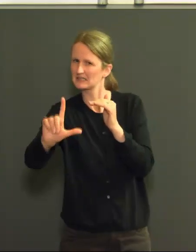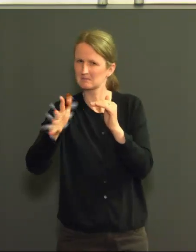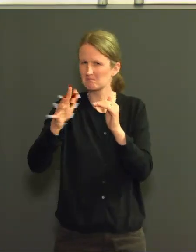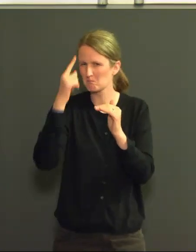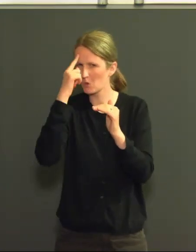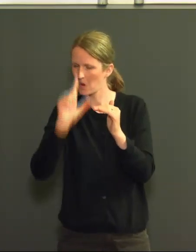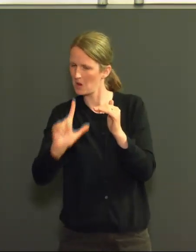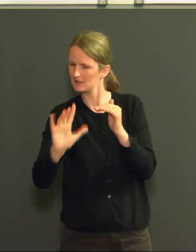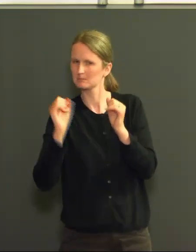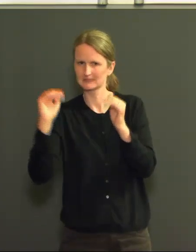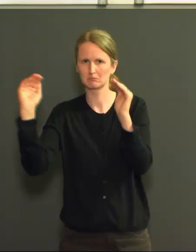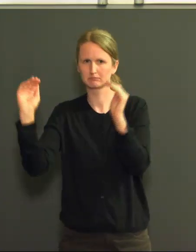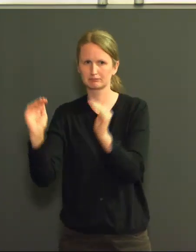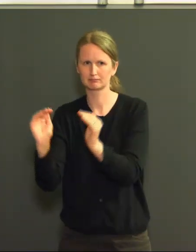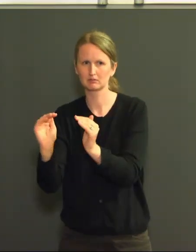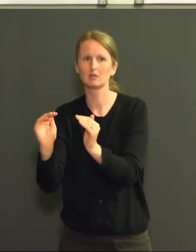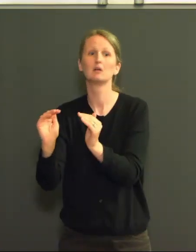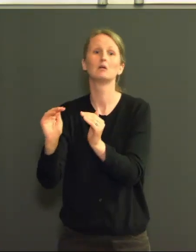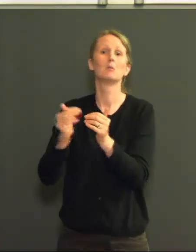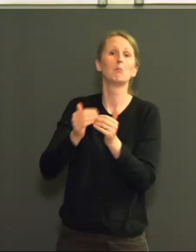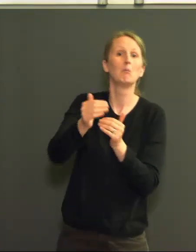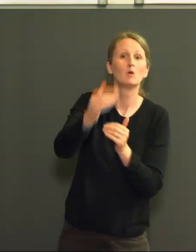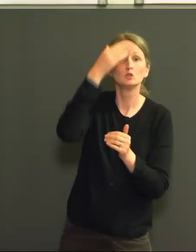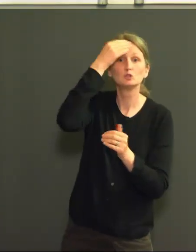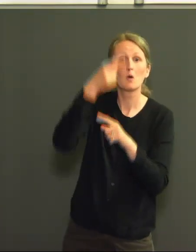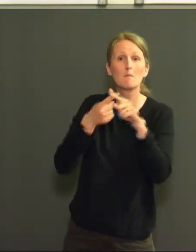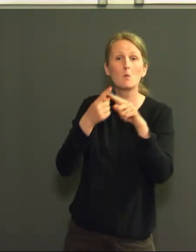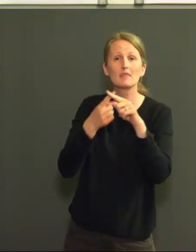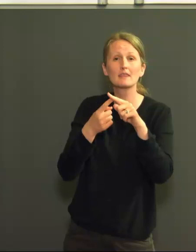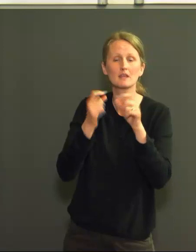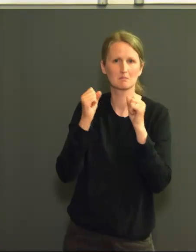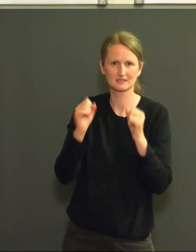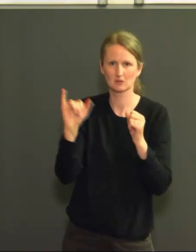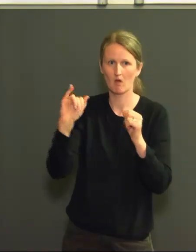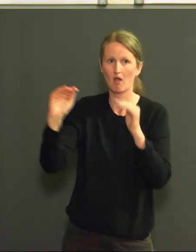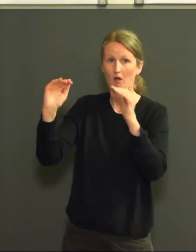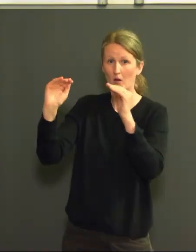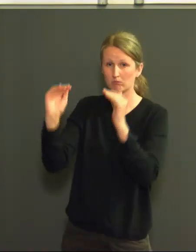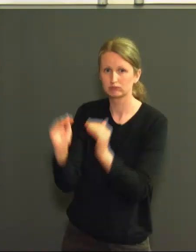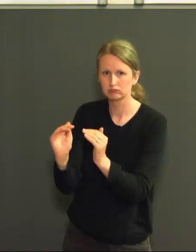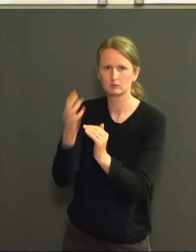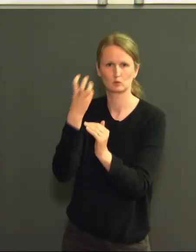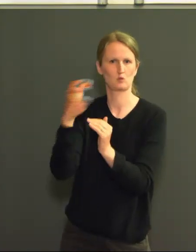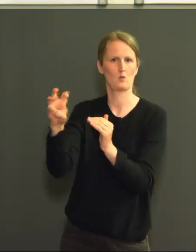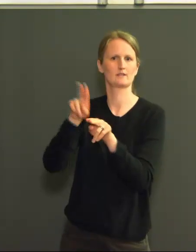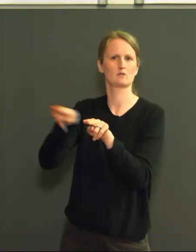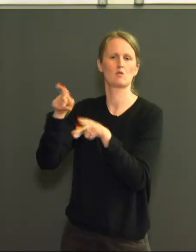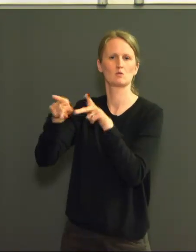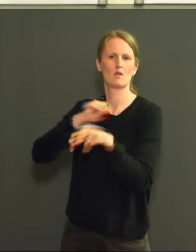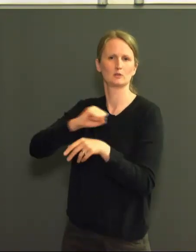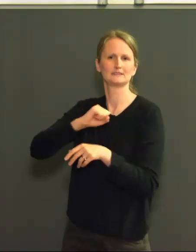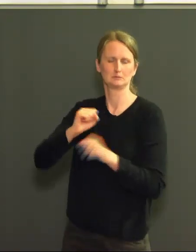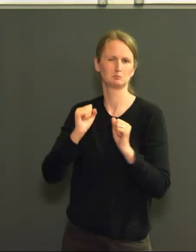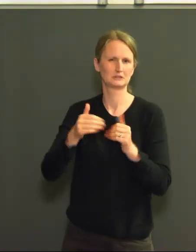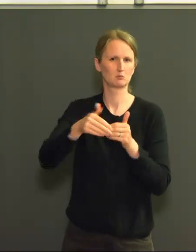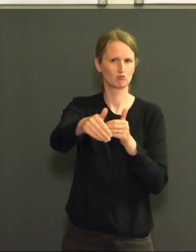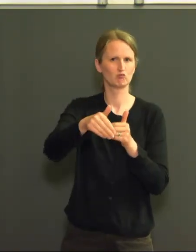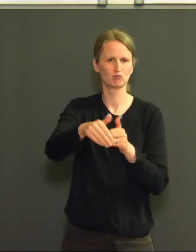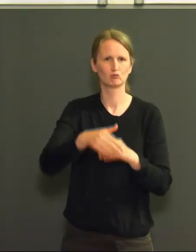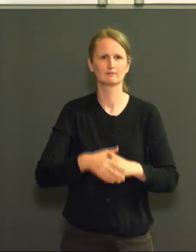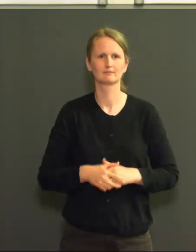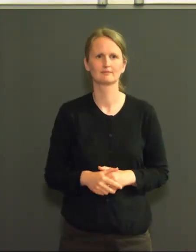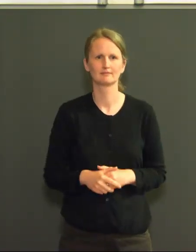jours, à la mi-juin, se retrouver au niveau des 300 patients en soins intensifs. Dernière bonne nouvelle,